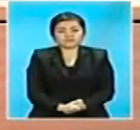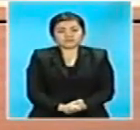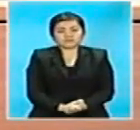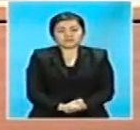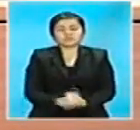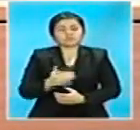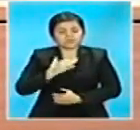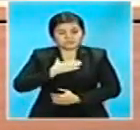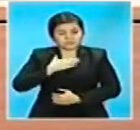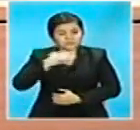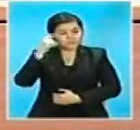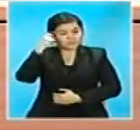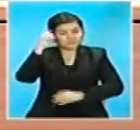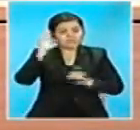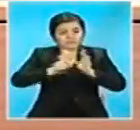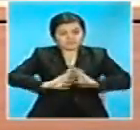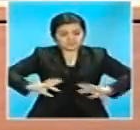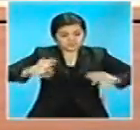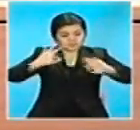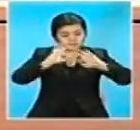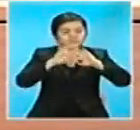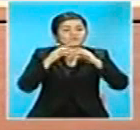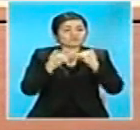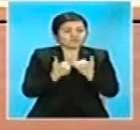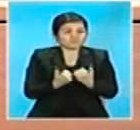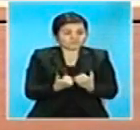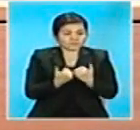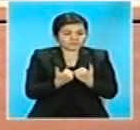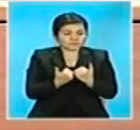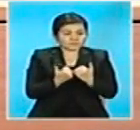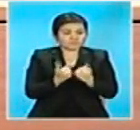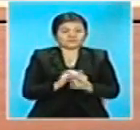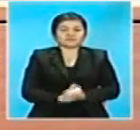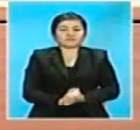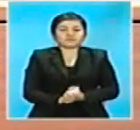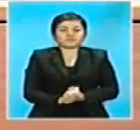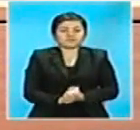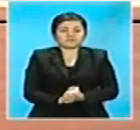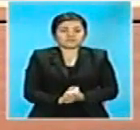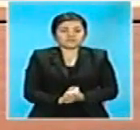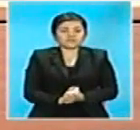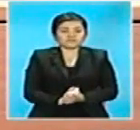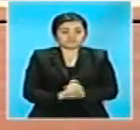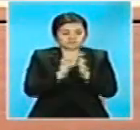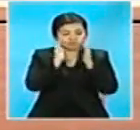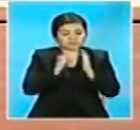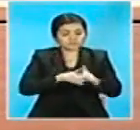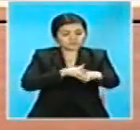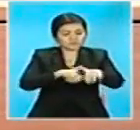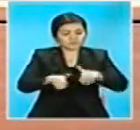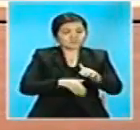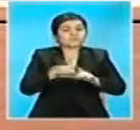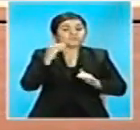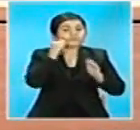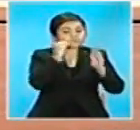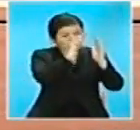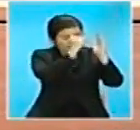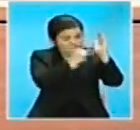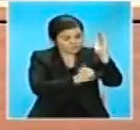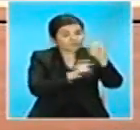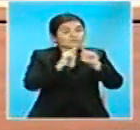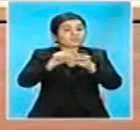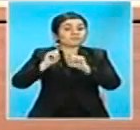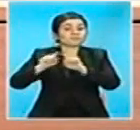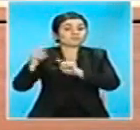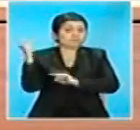ผมว่าในวันนี้เป็นวันสำคัญอีกนะครับที่พี่น้องที่อยู่ทางบ้านนะครับได้รับ